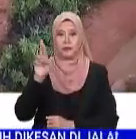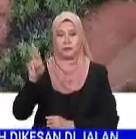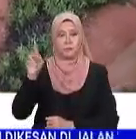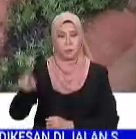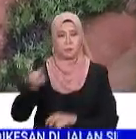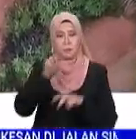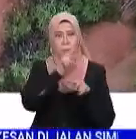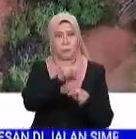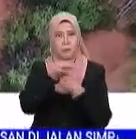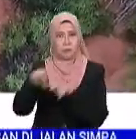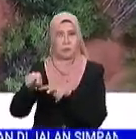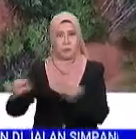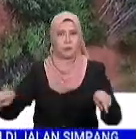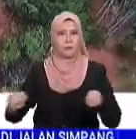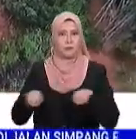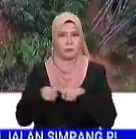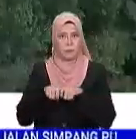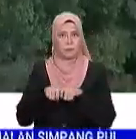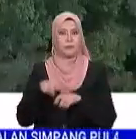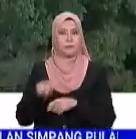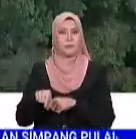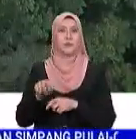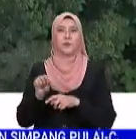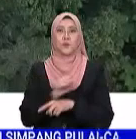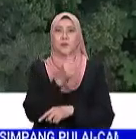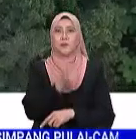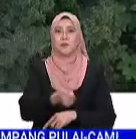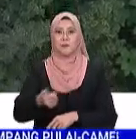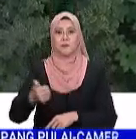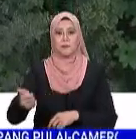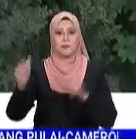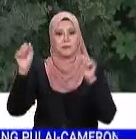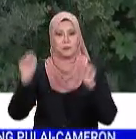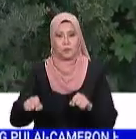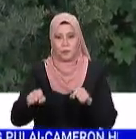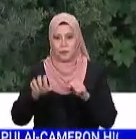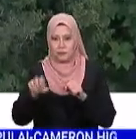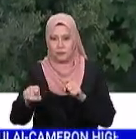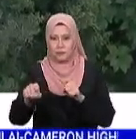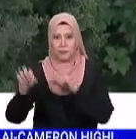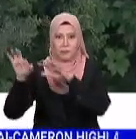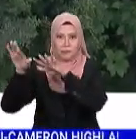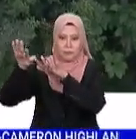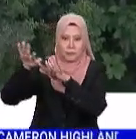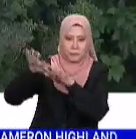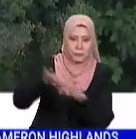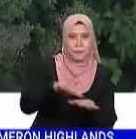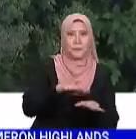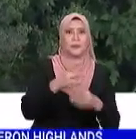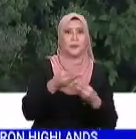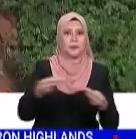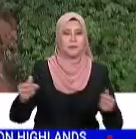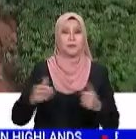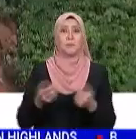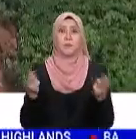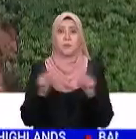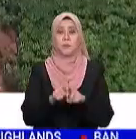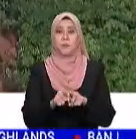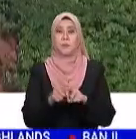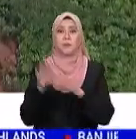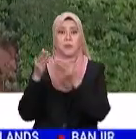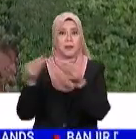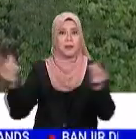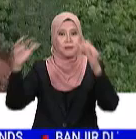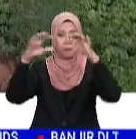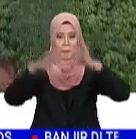memantau keadaan di lokasi termasuk menggunakan alat yang bunyi mengesan pergerakan tanah insiden tanah runtuh Kamis